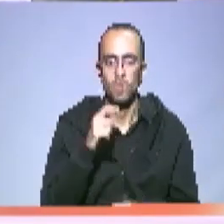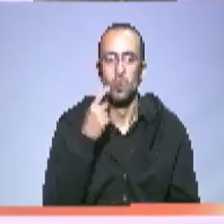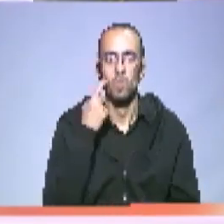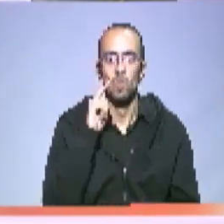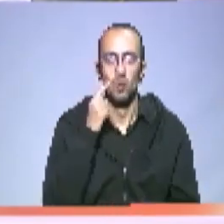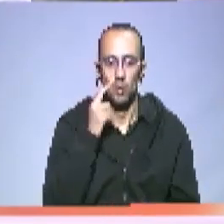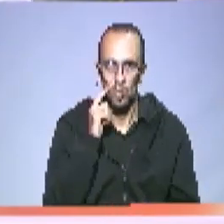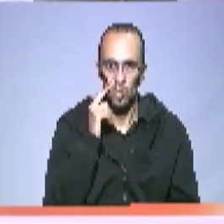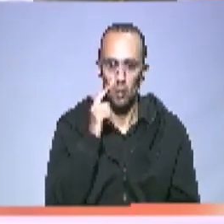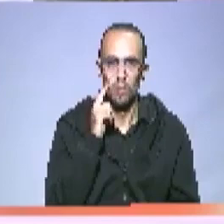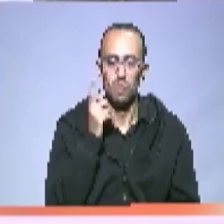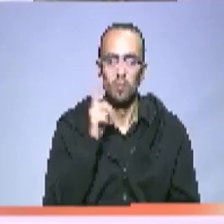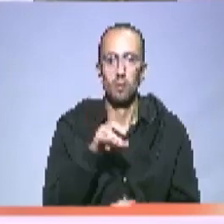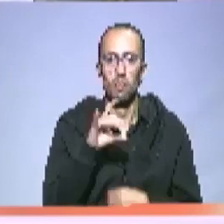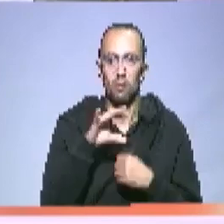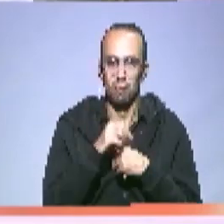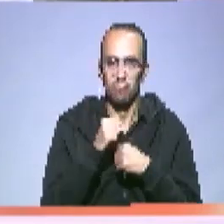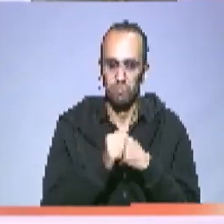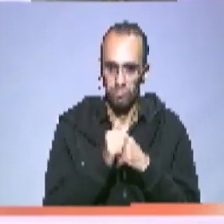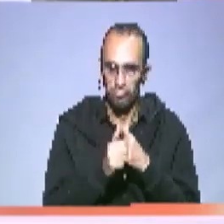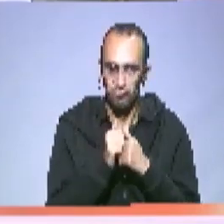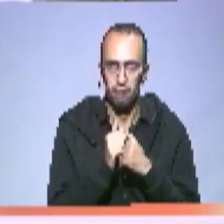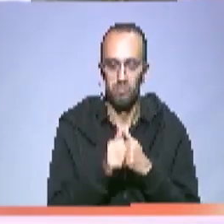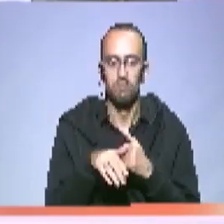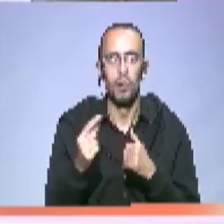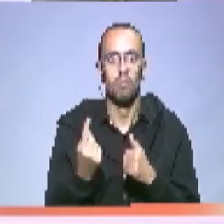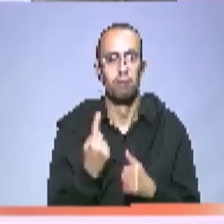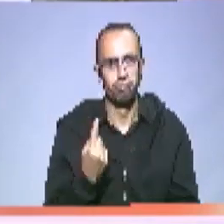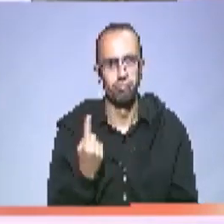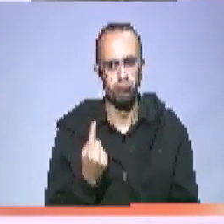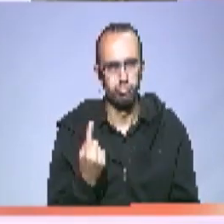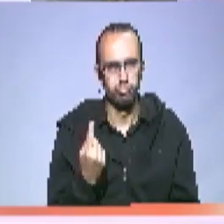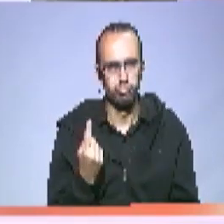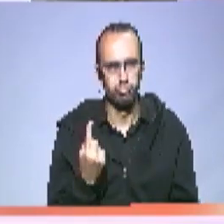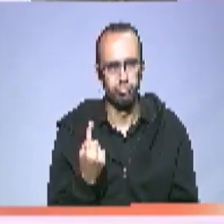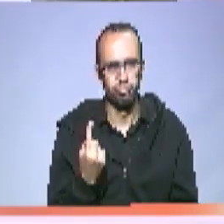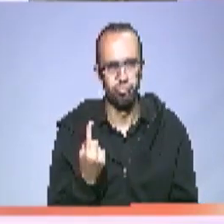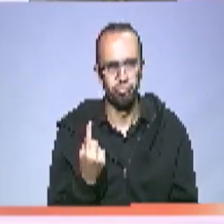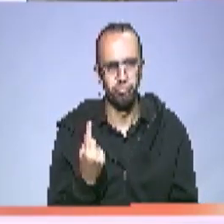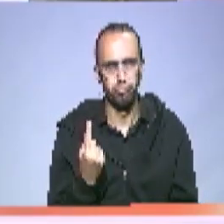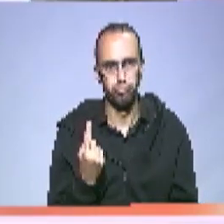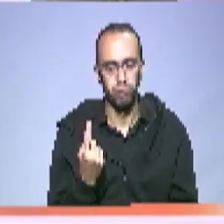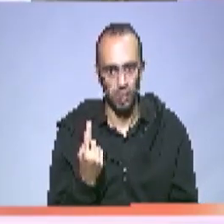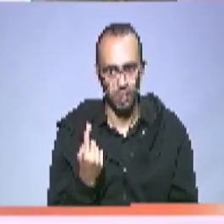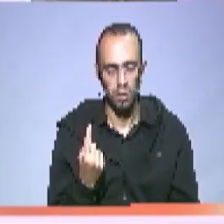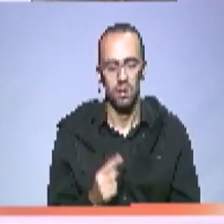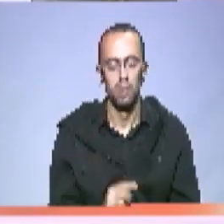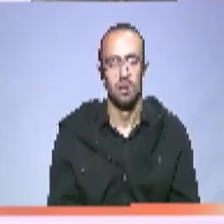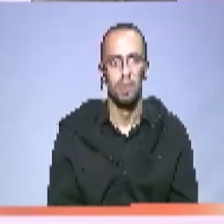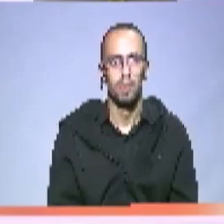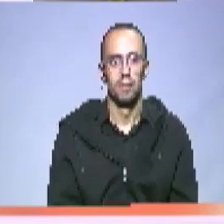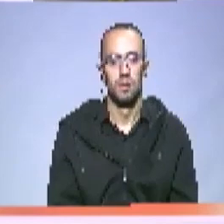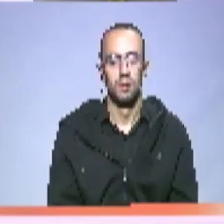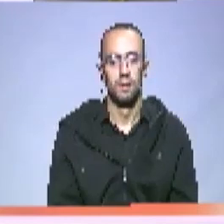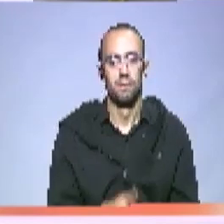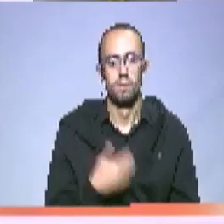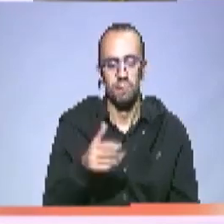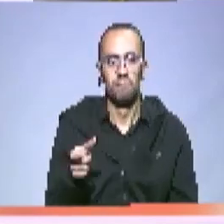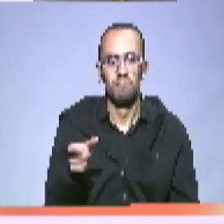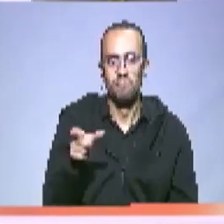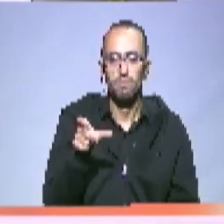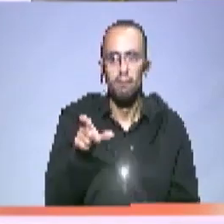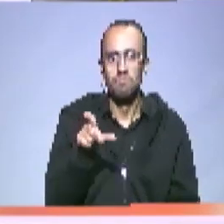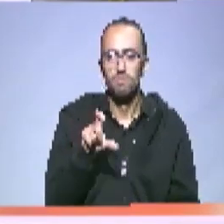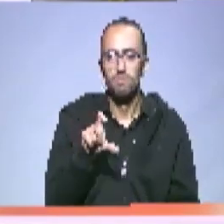والسكر مع بعض والبشر بتاع البرتقال وضربهم هم كلهم مع بعض كده، كأن بنضرب المكونات السايلة مع بعضها. وبعدين ابتدى